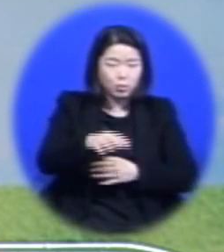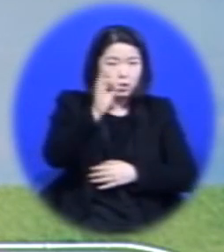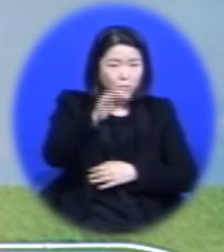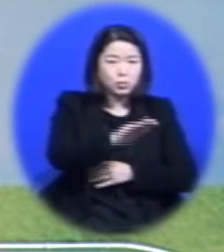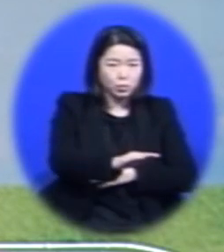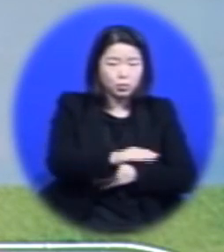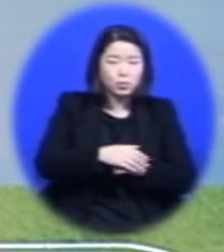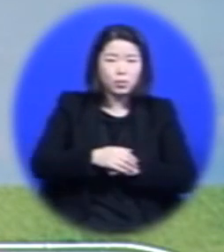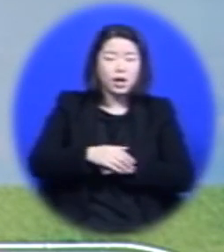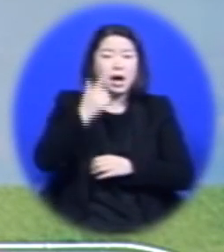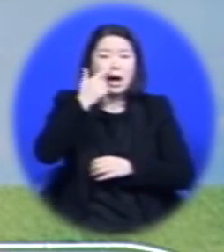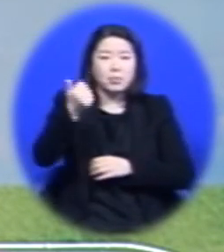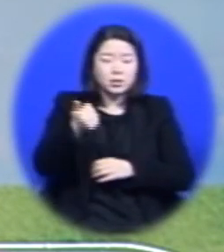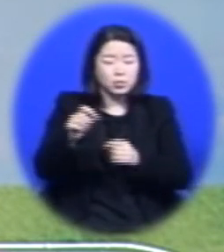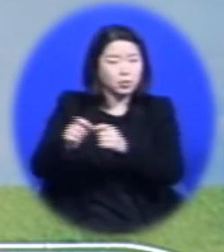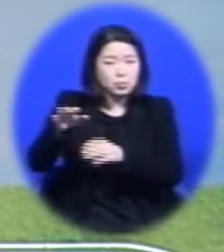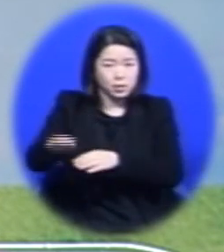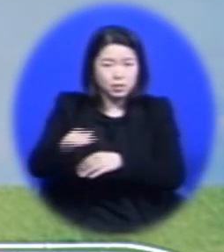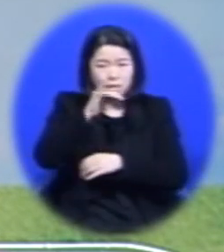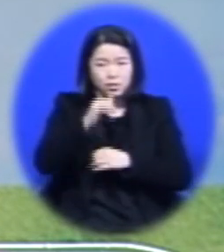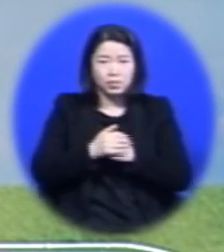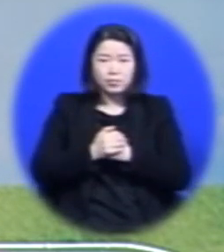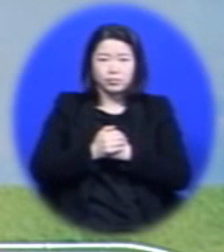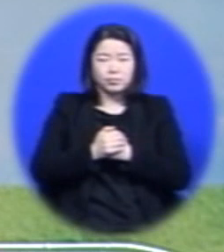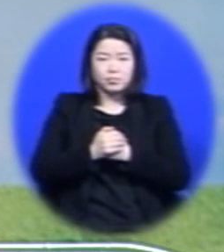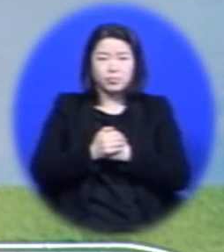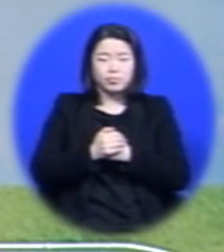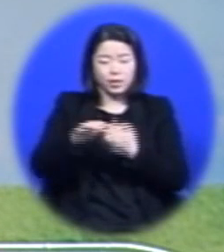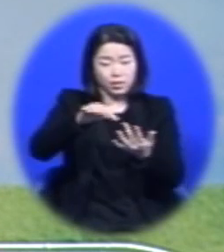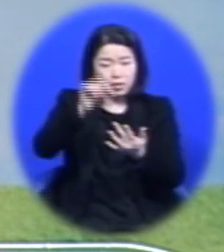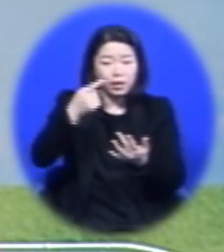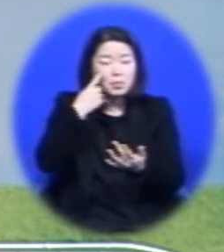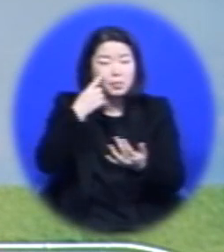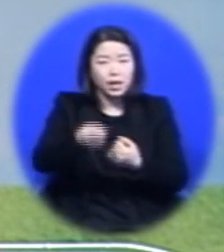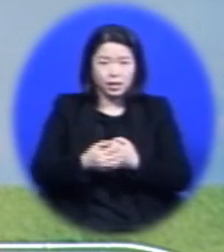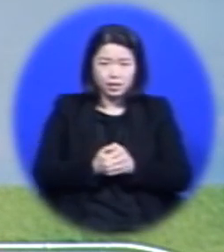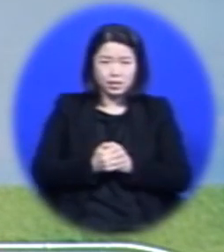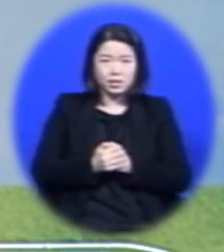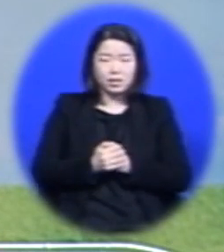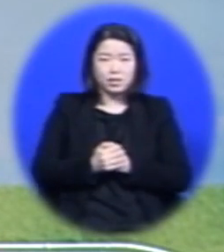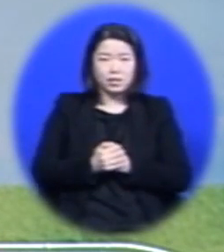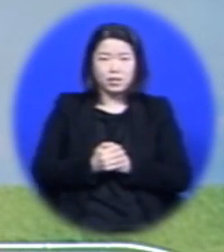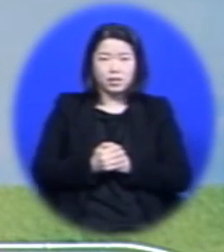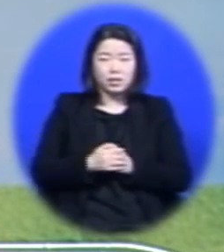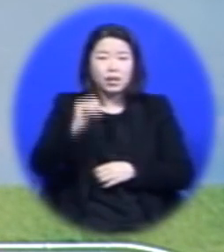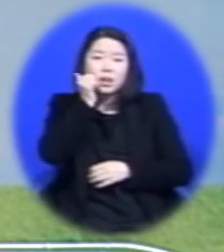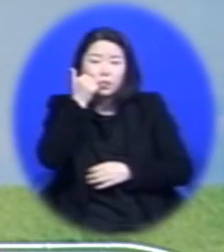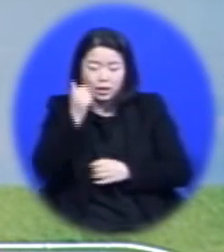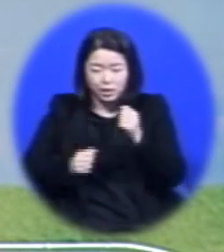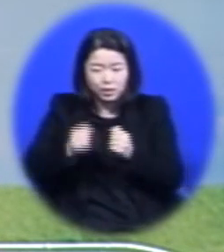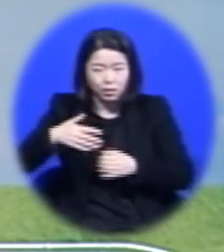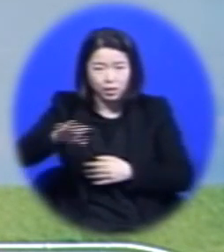그리고 아버지도 옆에 있어요 아 너 택해 라 과자 쪽으로